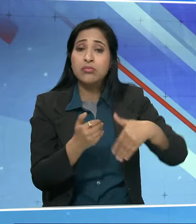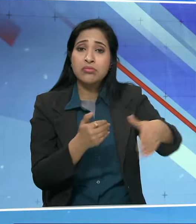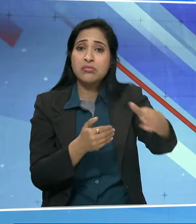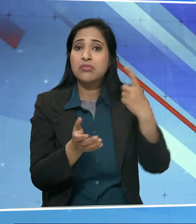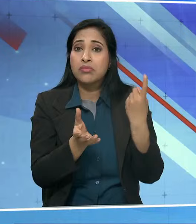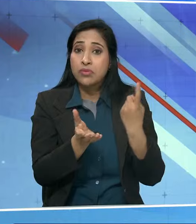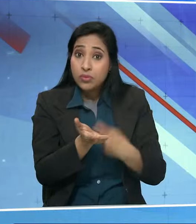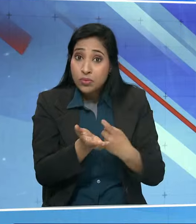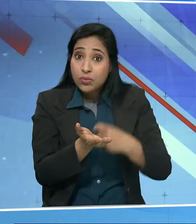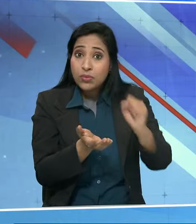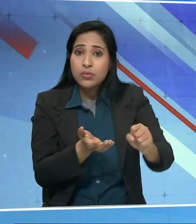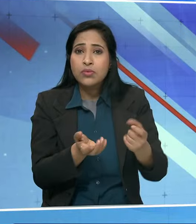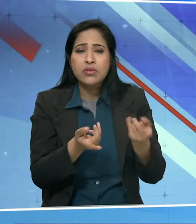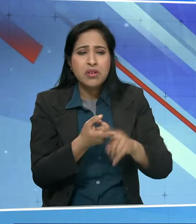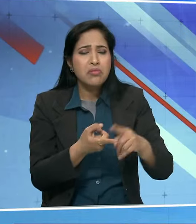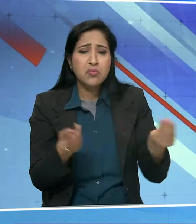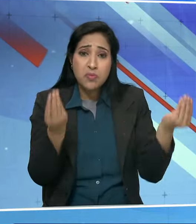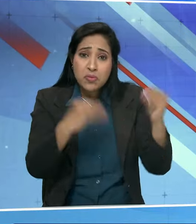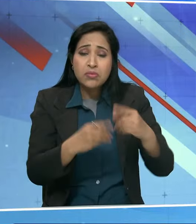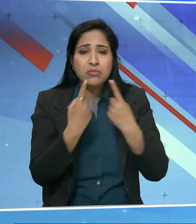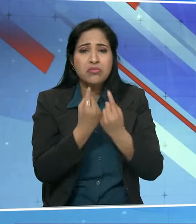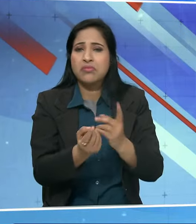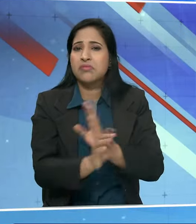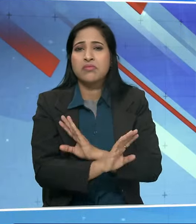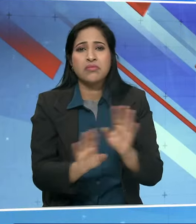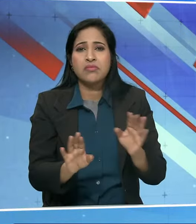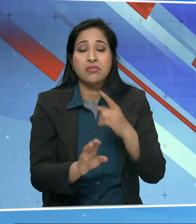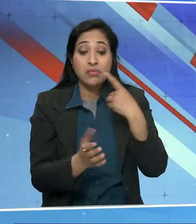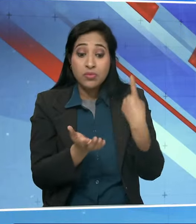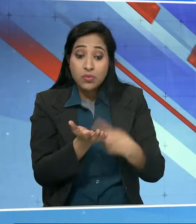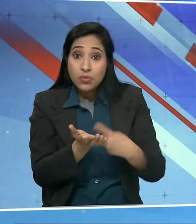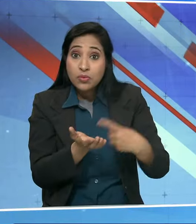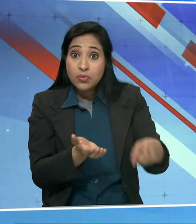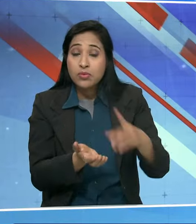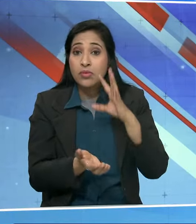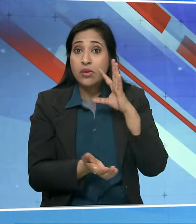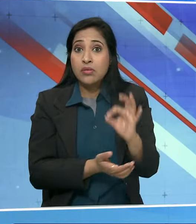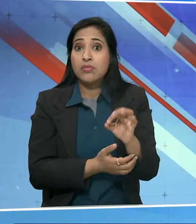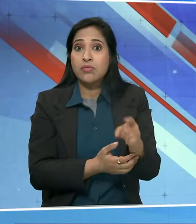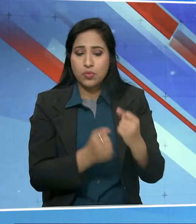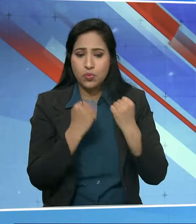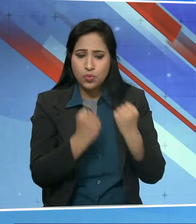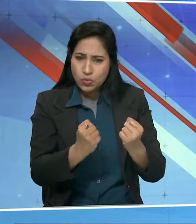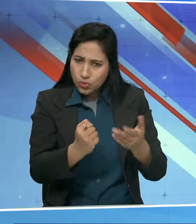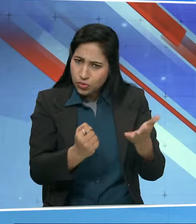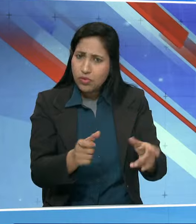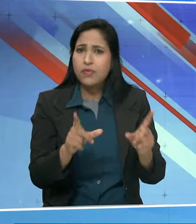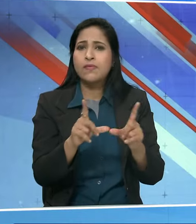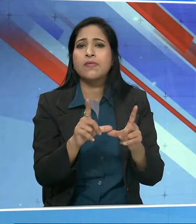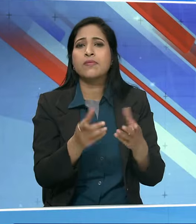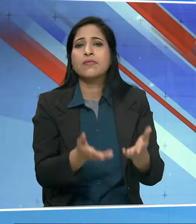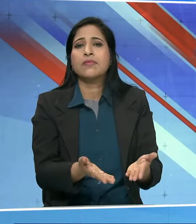अधारित्यू है